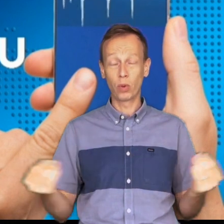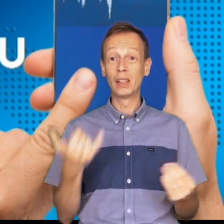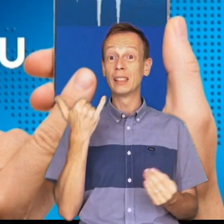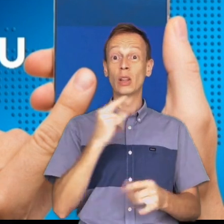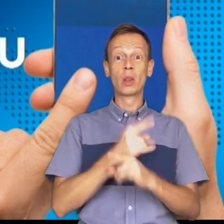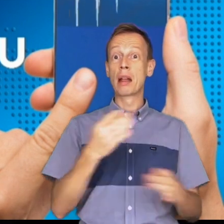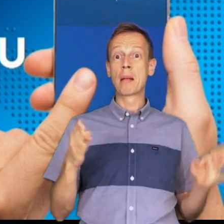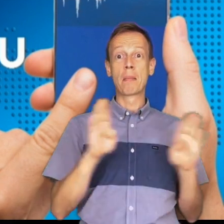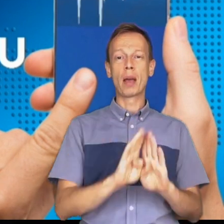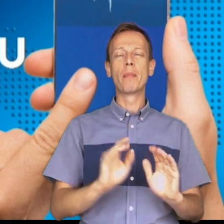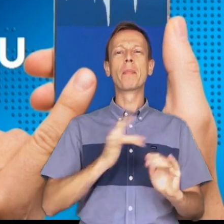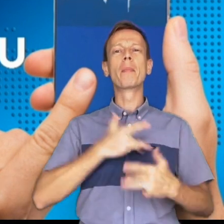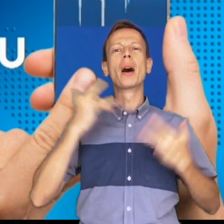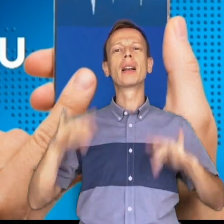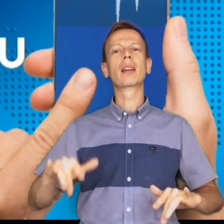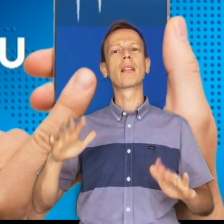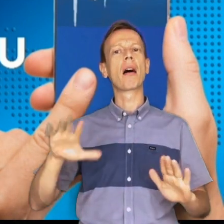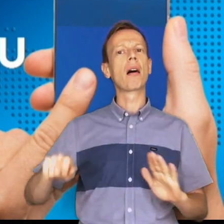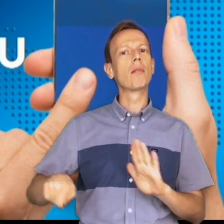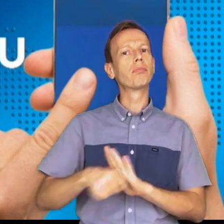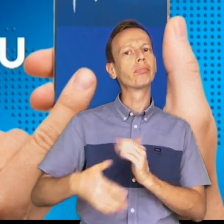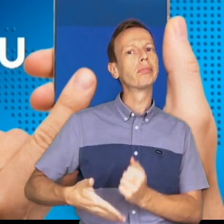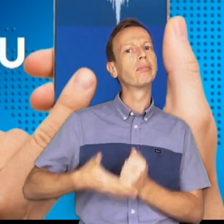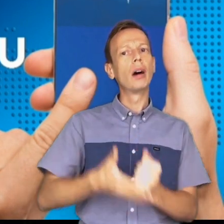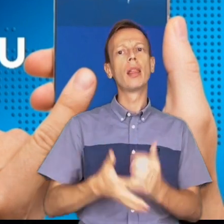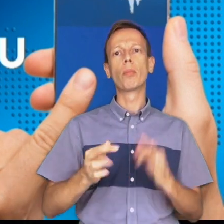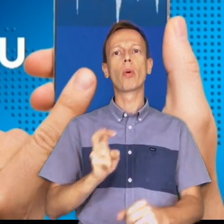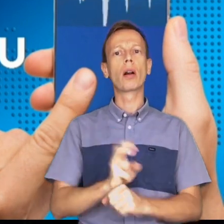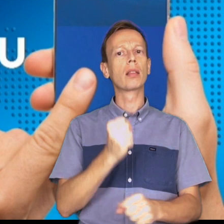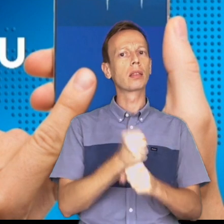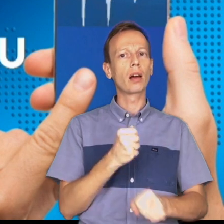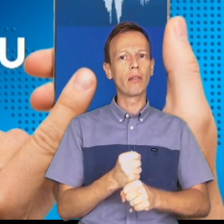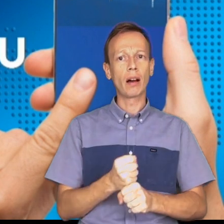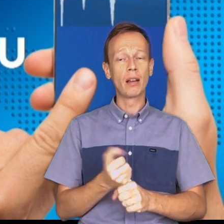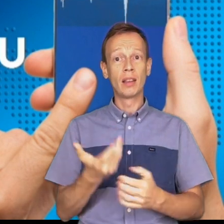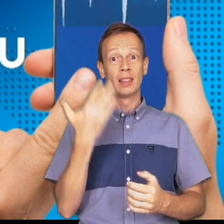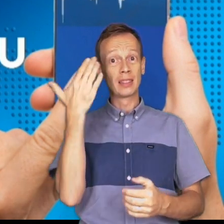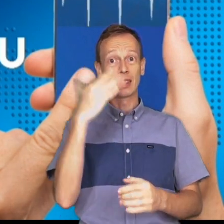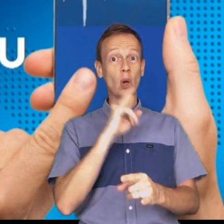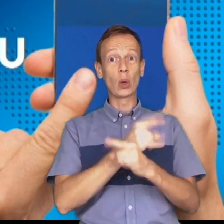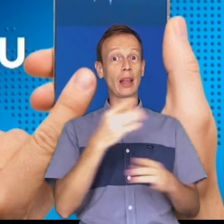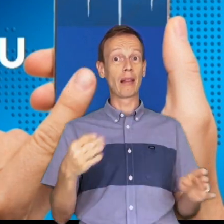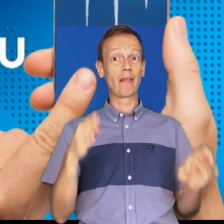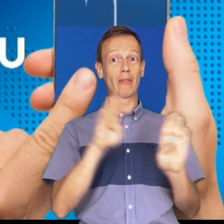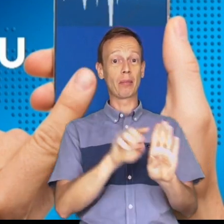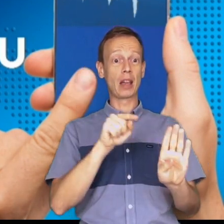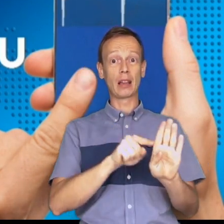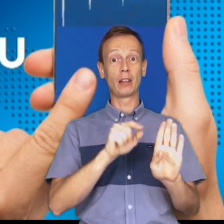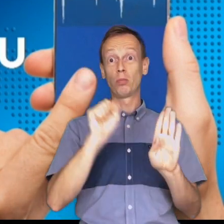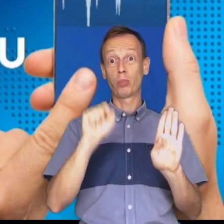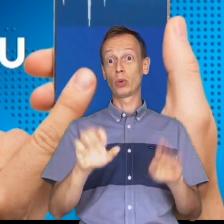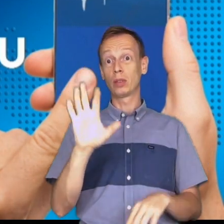hôtels fermés, même en les soutenant avec l'accompagnement pour la sauvegarde de l'emploi, un hôtel fermé, c'est